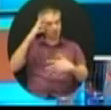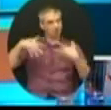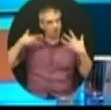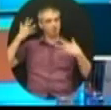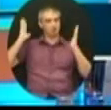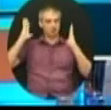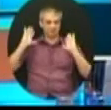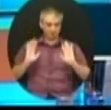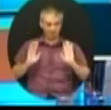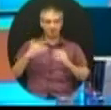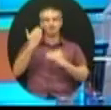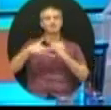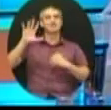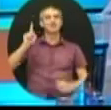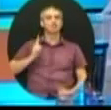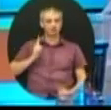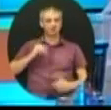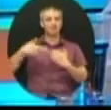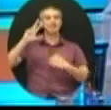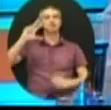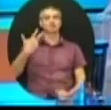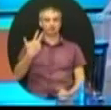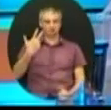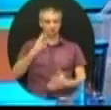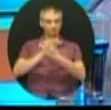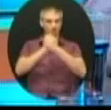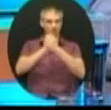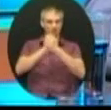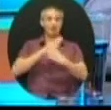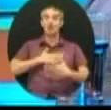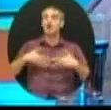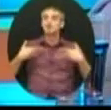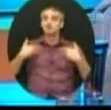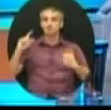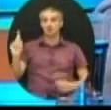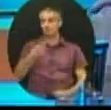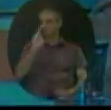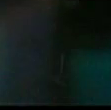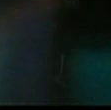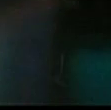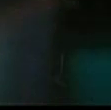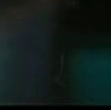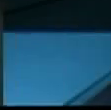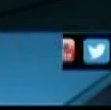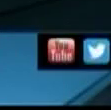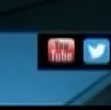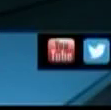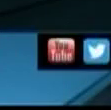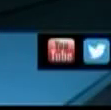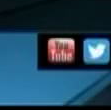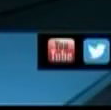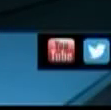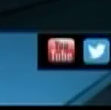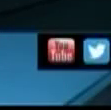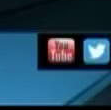מזה יותר מדי. עד כאן קריאה אישית, עד כאן קריאה שלישית. שלום שלום וחג שמח לכם. חג שמח.